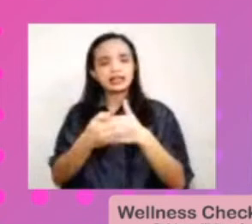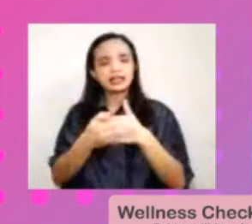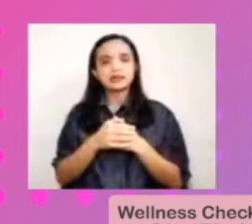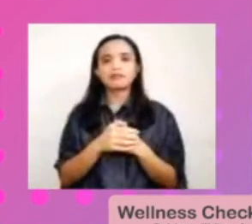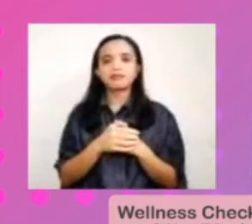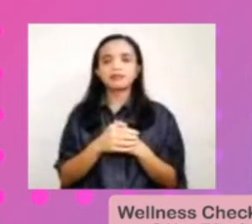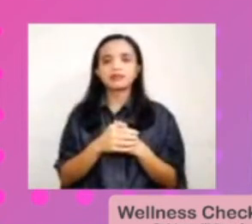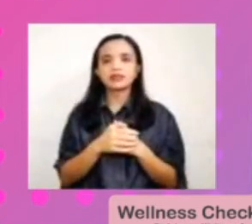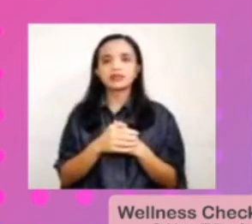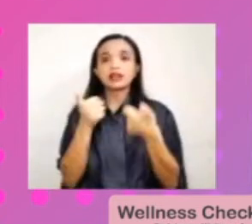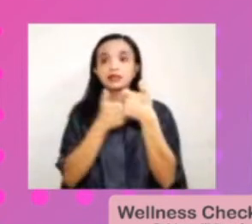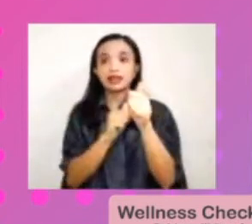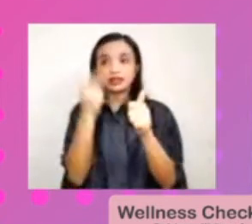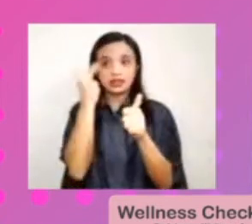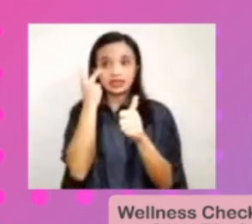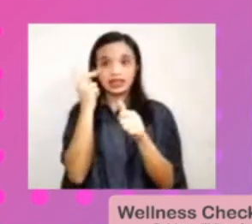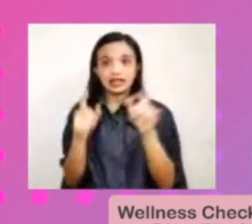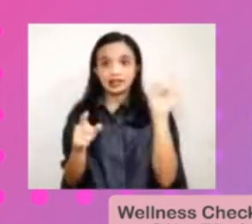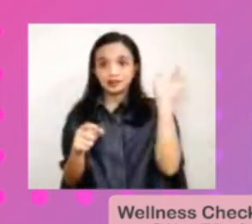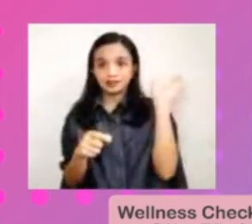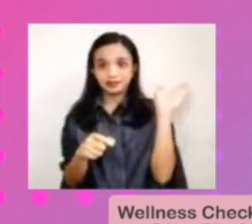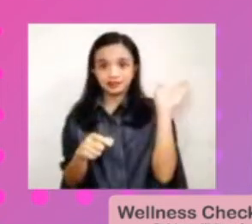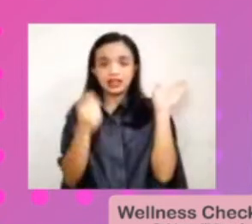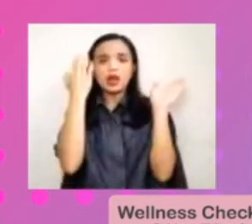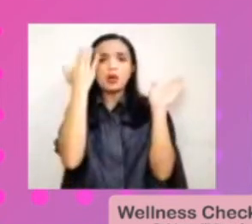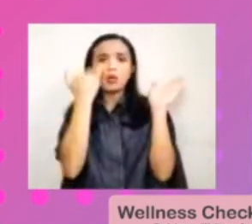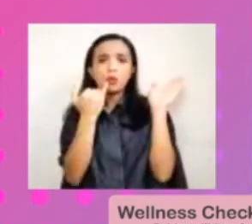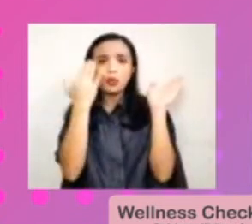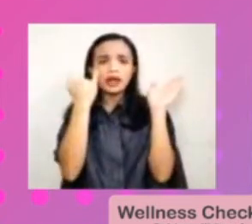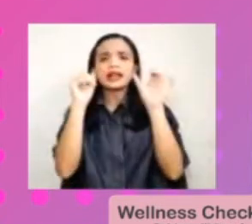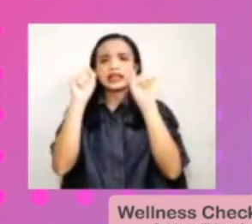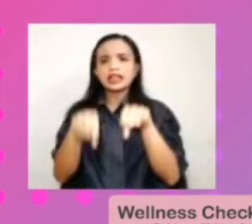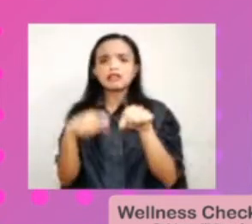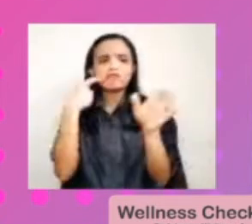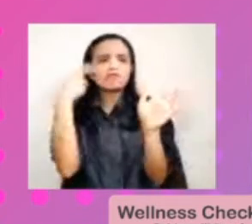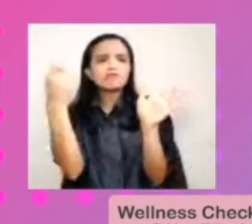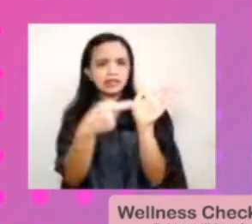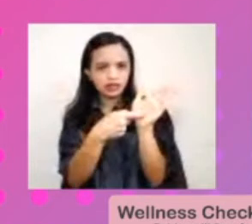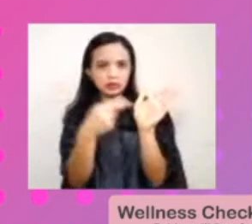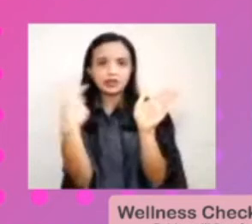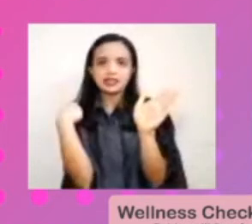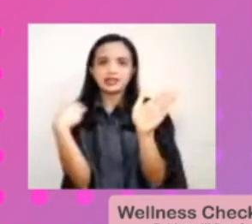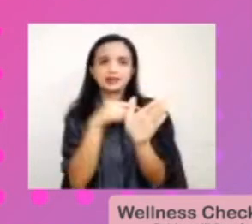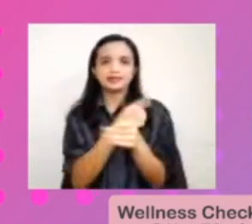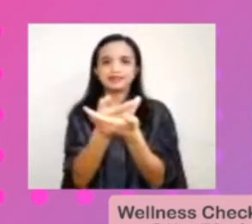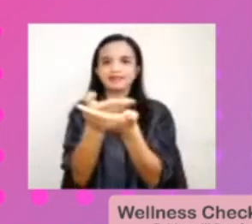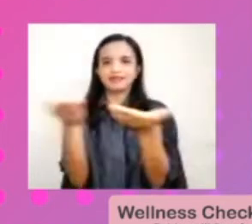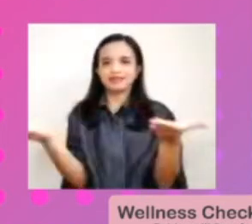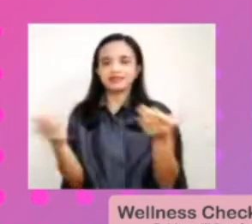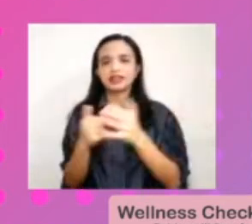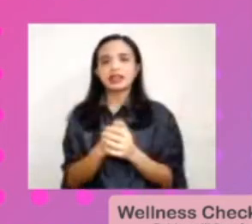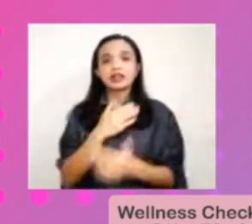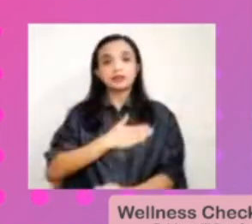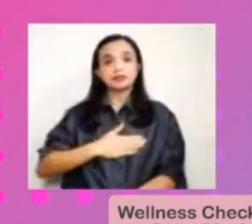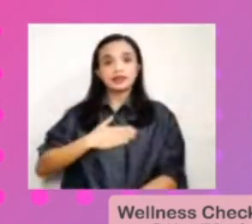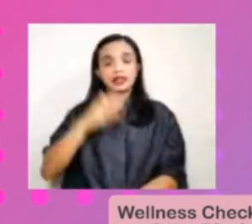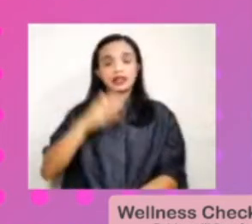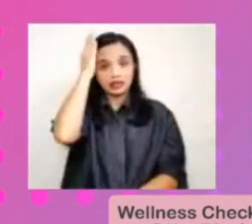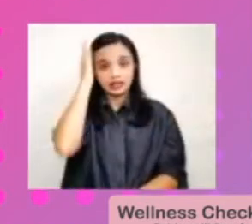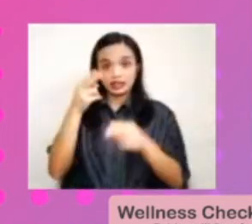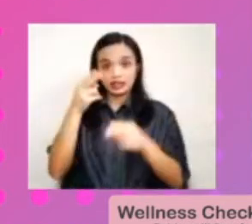meron po kayong mga katanungan, please feel free to share them po through the comment section following po the